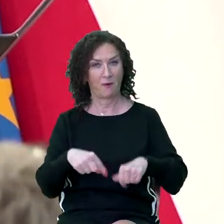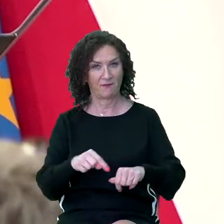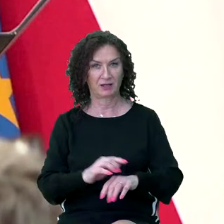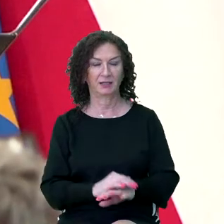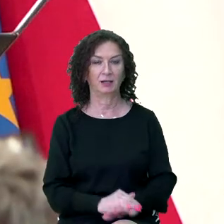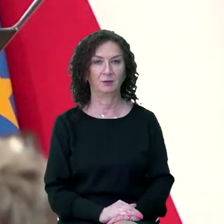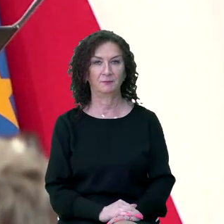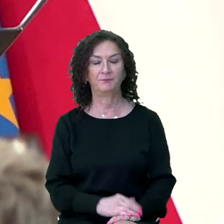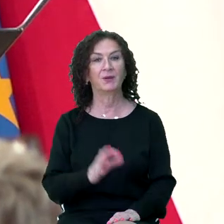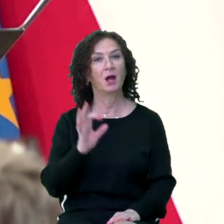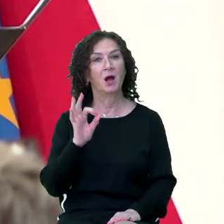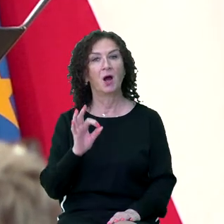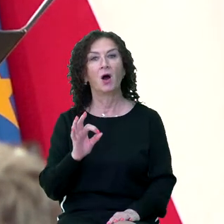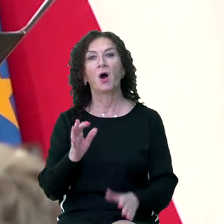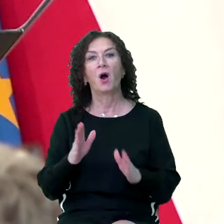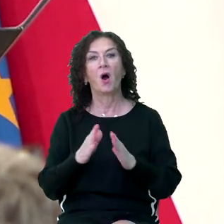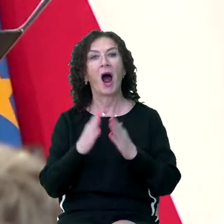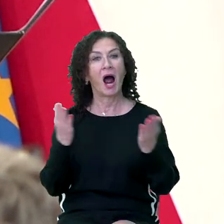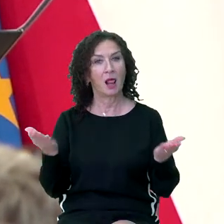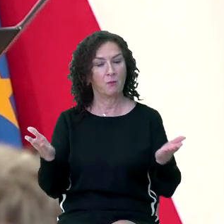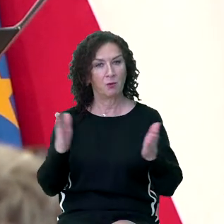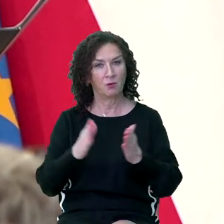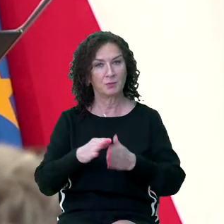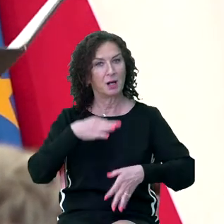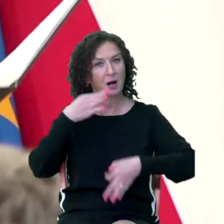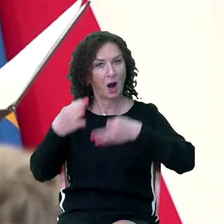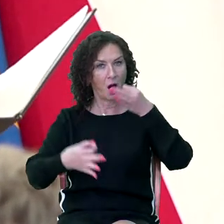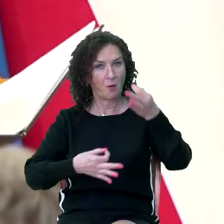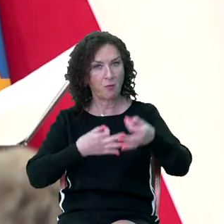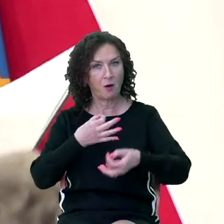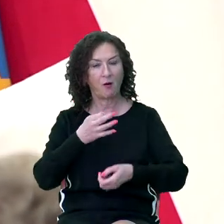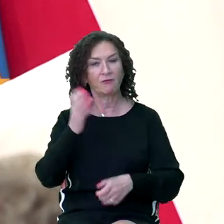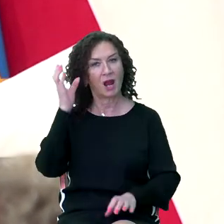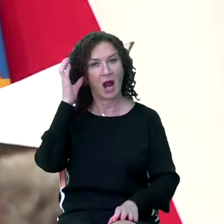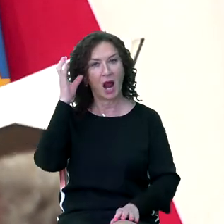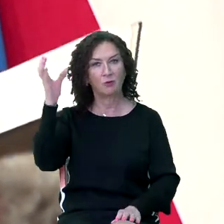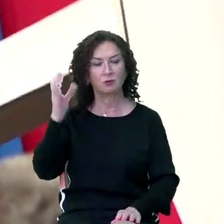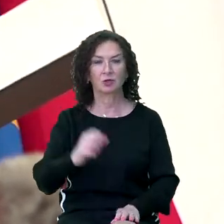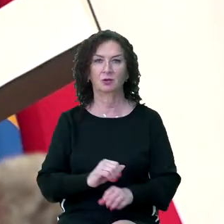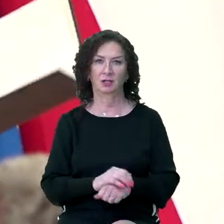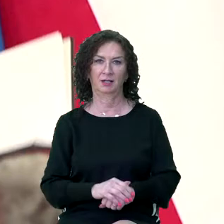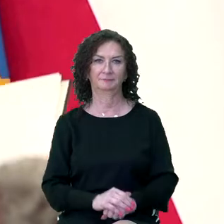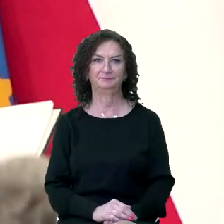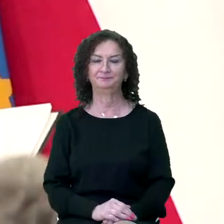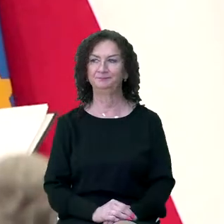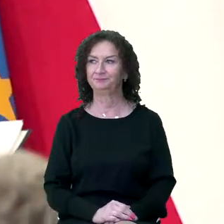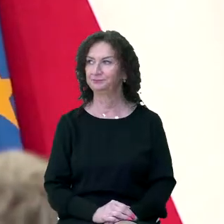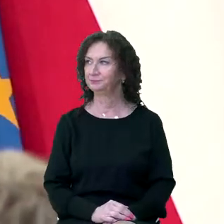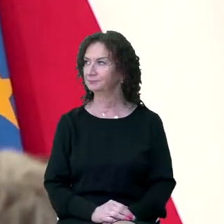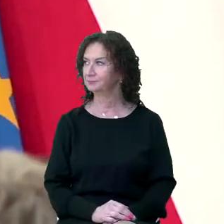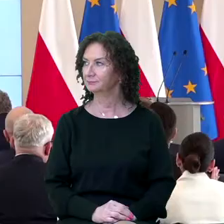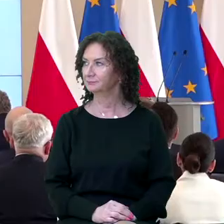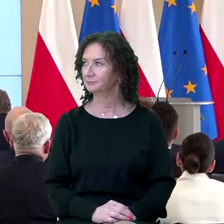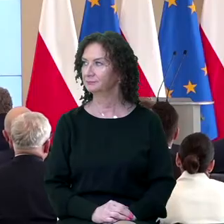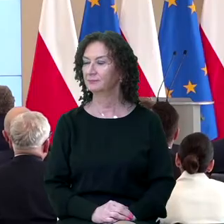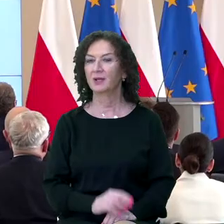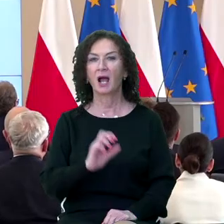autorka, profesor Anna Krochmal z Naczelnej Dyrekcji Archiwów Państwowych. Zapraszam do mikrofonów.